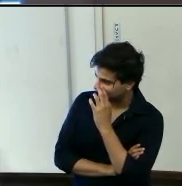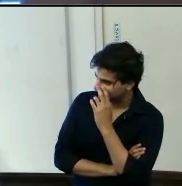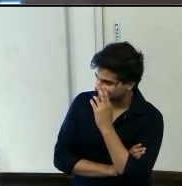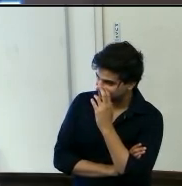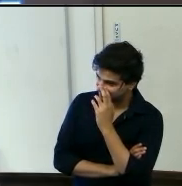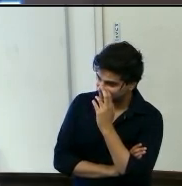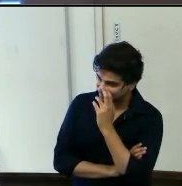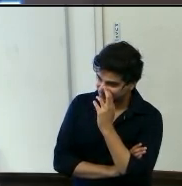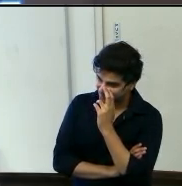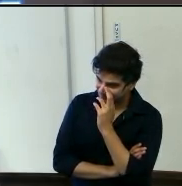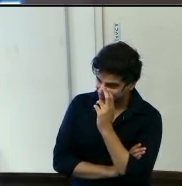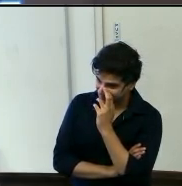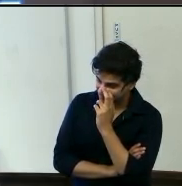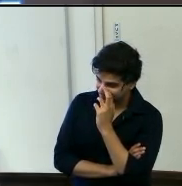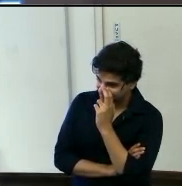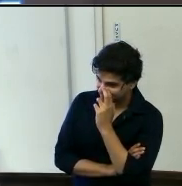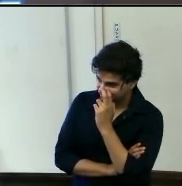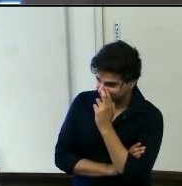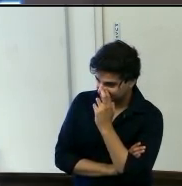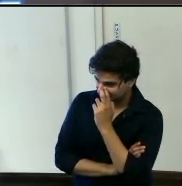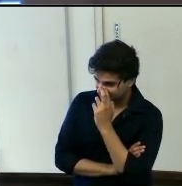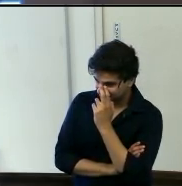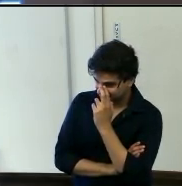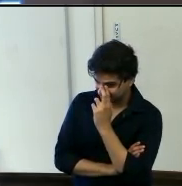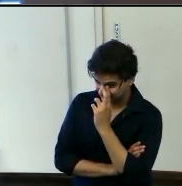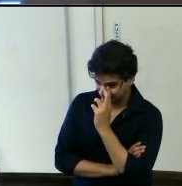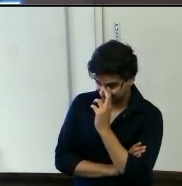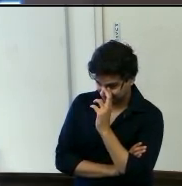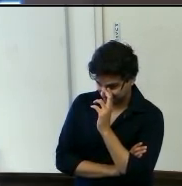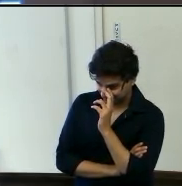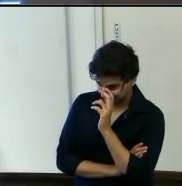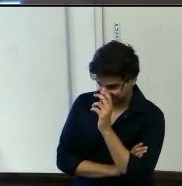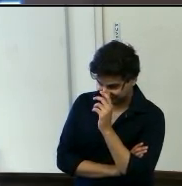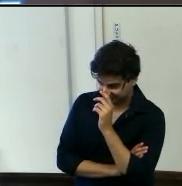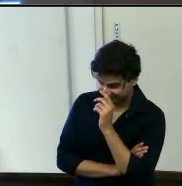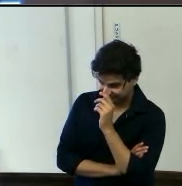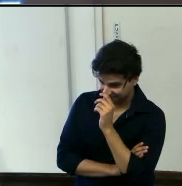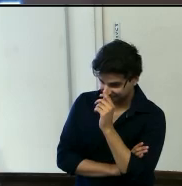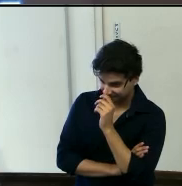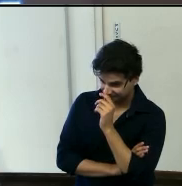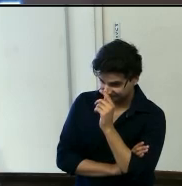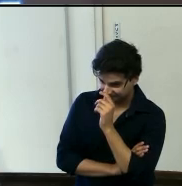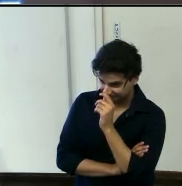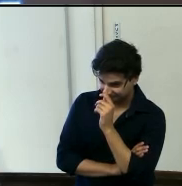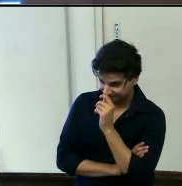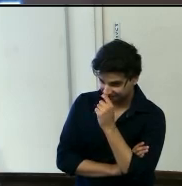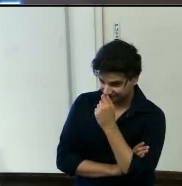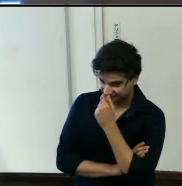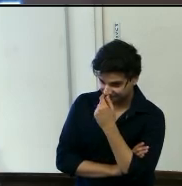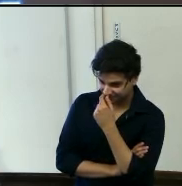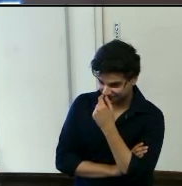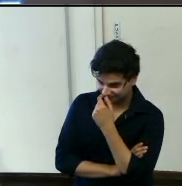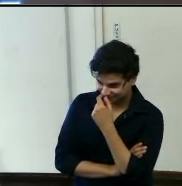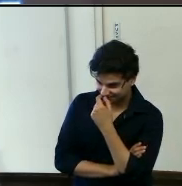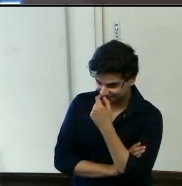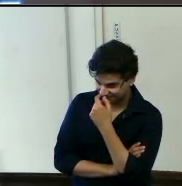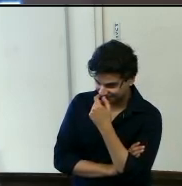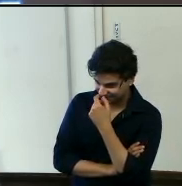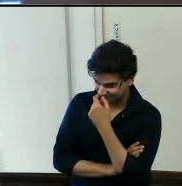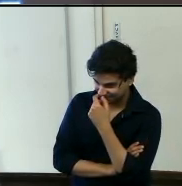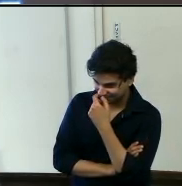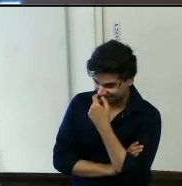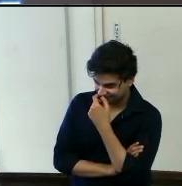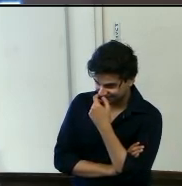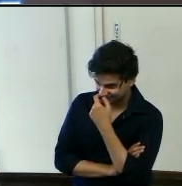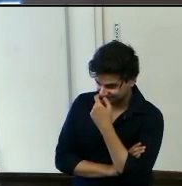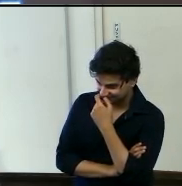ಒಂದಕ್ಕೆ, ಯಾವುದೋ ಒಂದು ರೀತಿನಲ್ಲಿ ರೆಫರೆನ್ಸ್ ಇದ್ದೇ ಇರುತ್ತೆ, ನಾವು ಮಾಡ್ತಾನೆ ಇರ್ತೀವಿ. ಇನ್ನೊಂದು ಜಸ್ಟ್ ಆ್ಯಡ್ ಮಾಡಬೇಕು